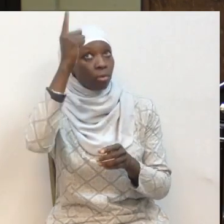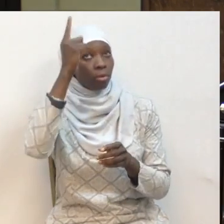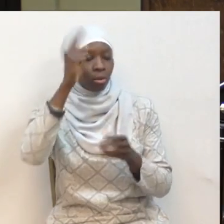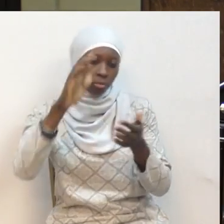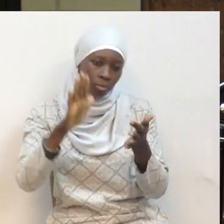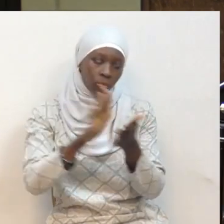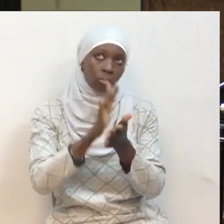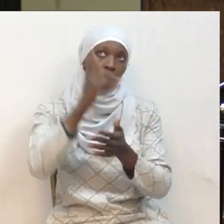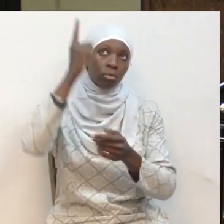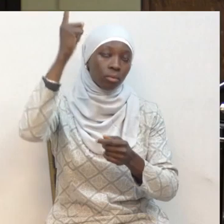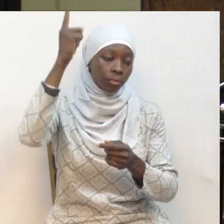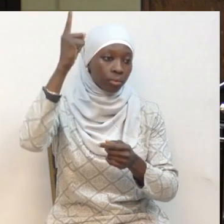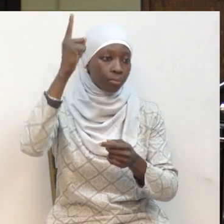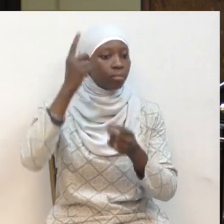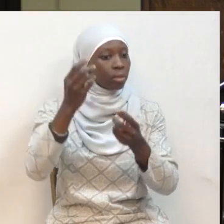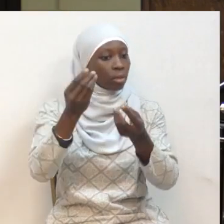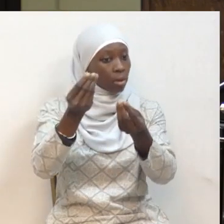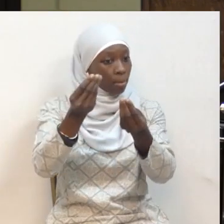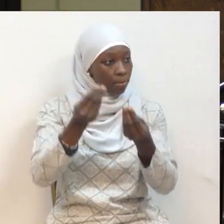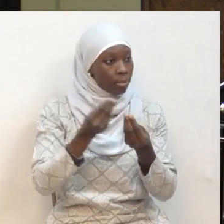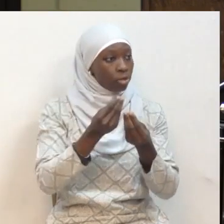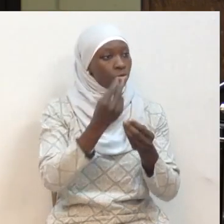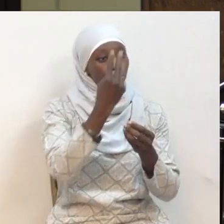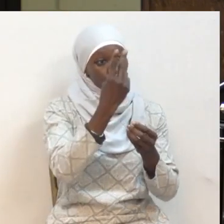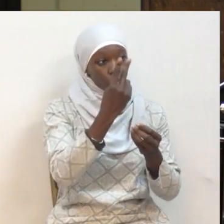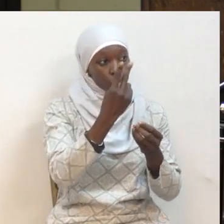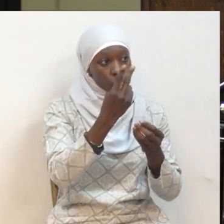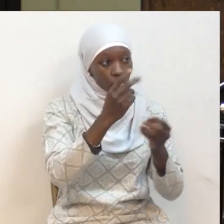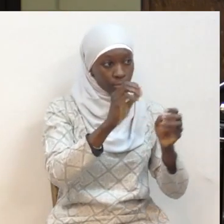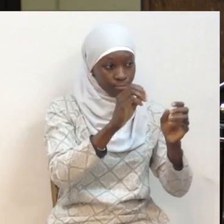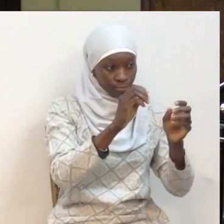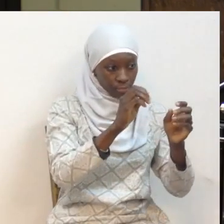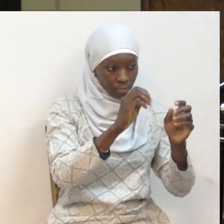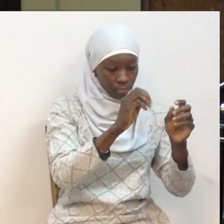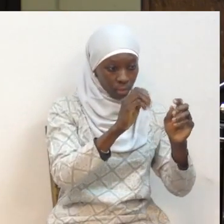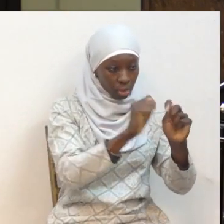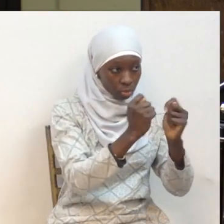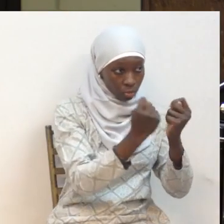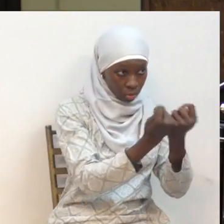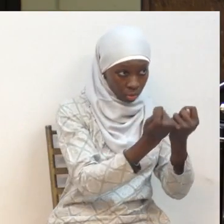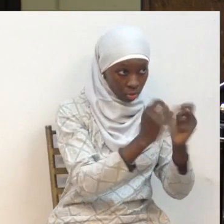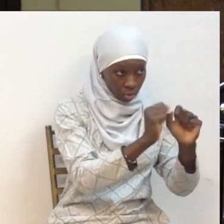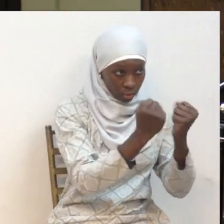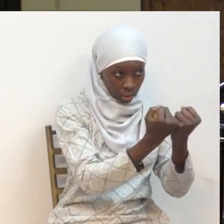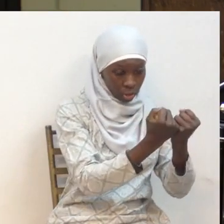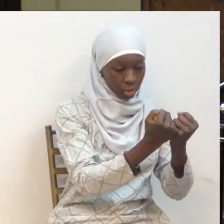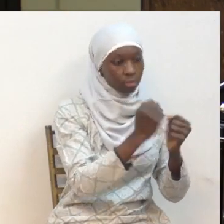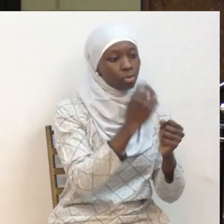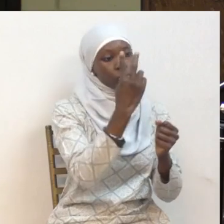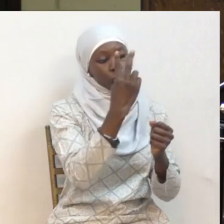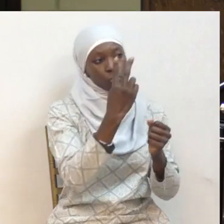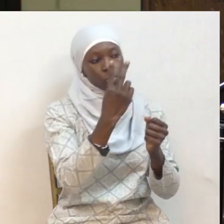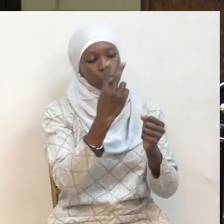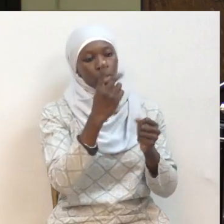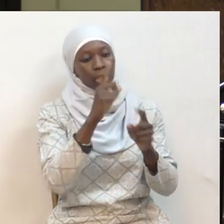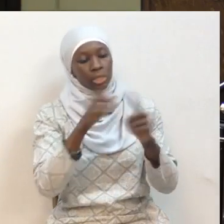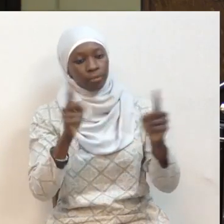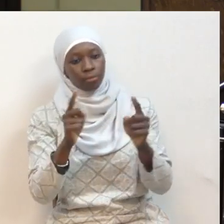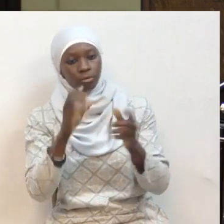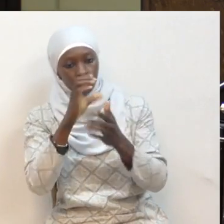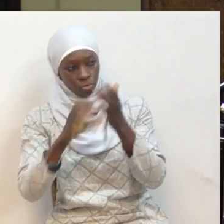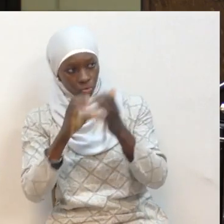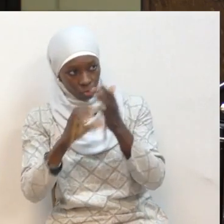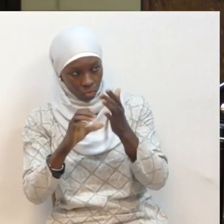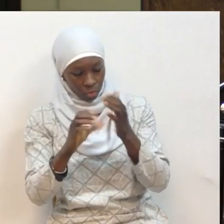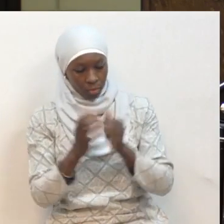in two places. One in Surah Ash-Shura, which is a general statement, وَأَمْرُهُمْ